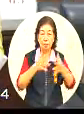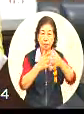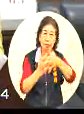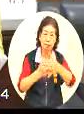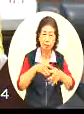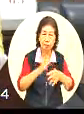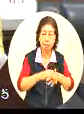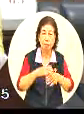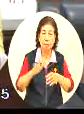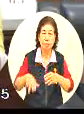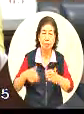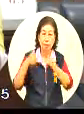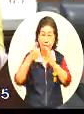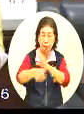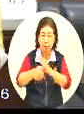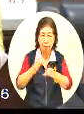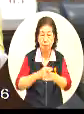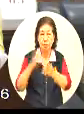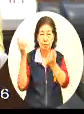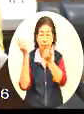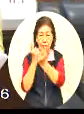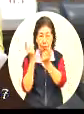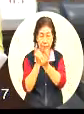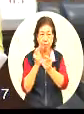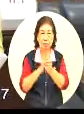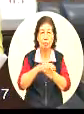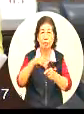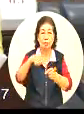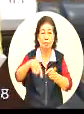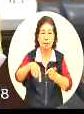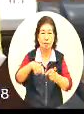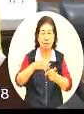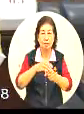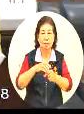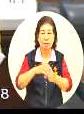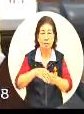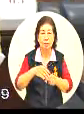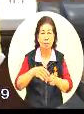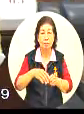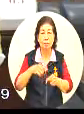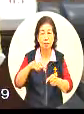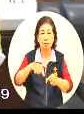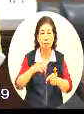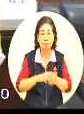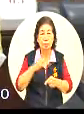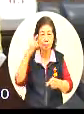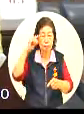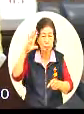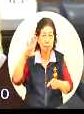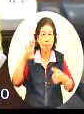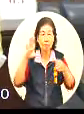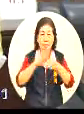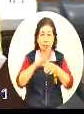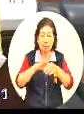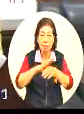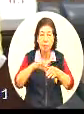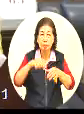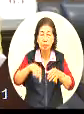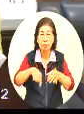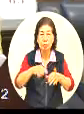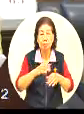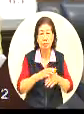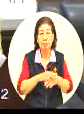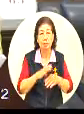北领事馆哦，所以。在我们国家发展文创 产业之前哦，它已经也被改造